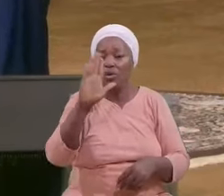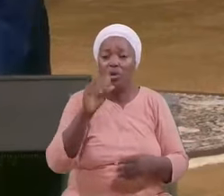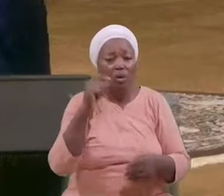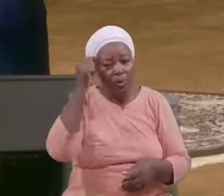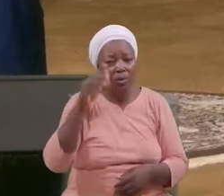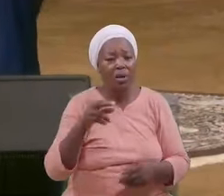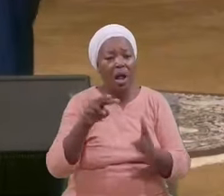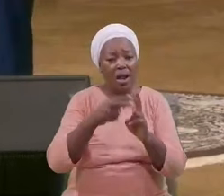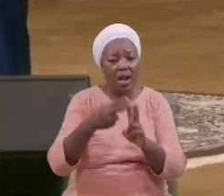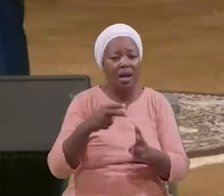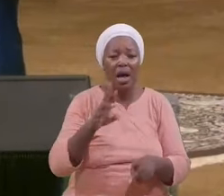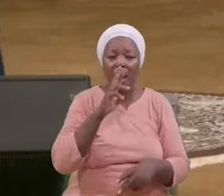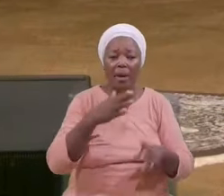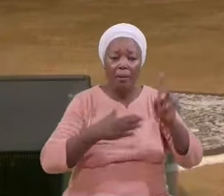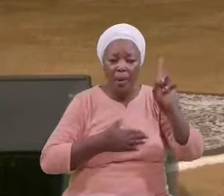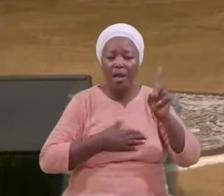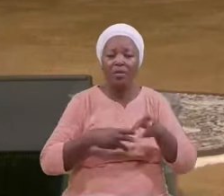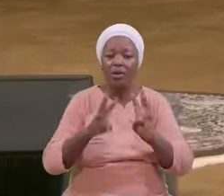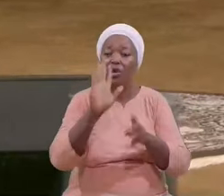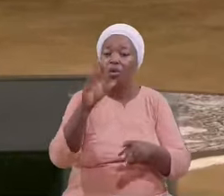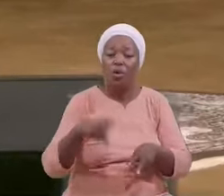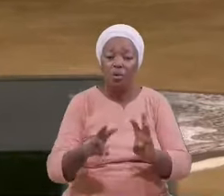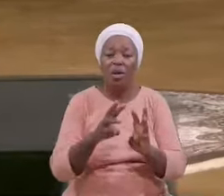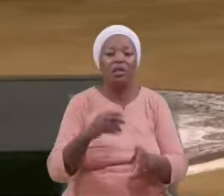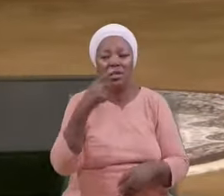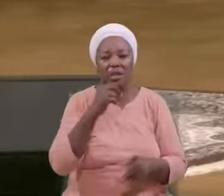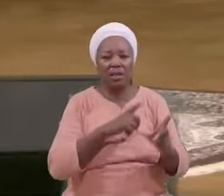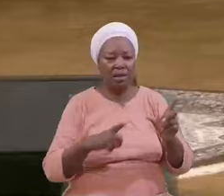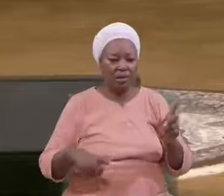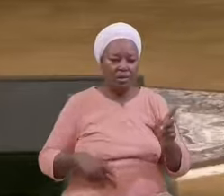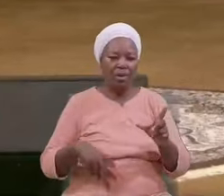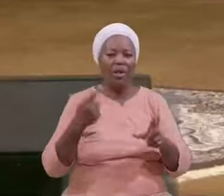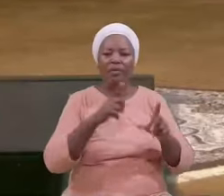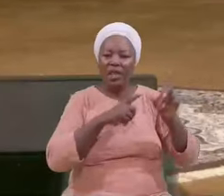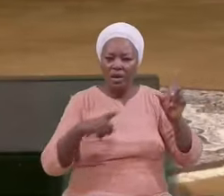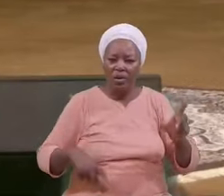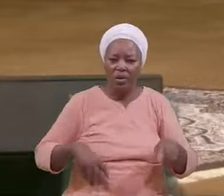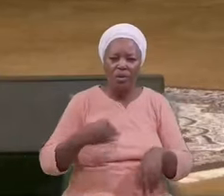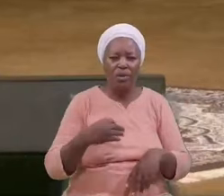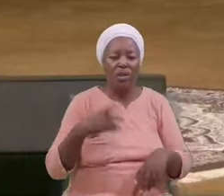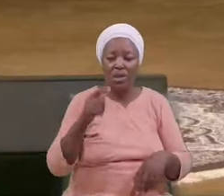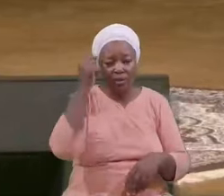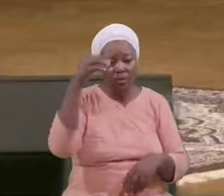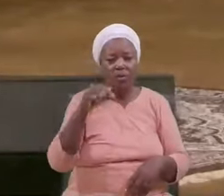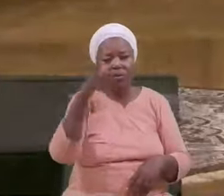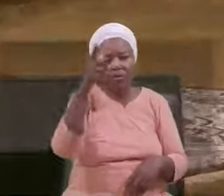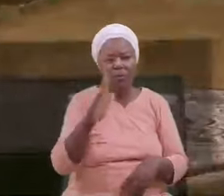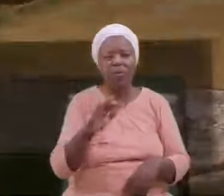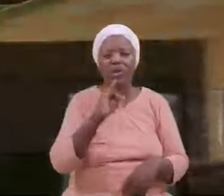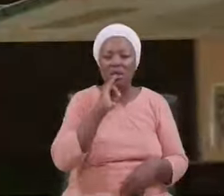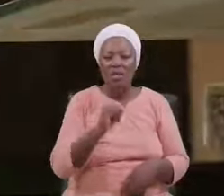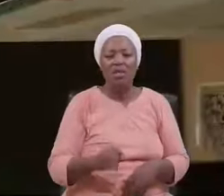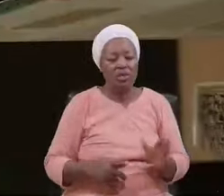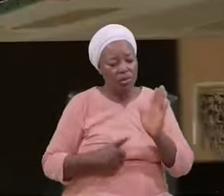ne sont pas vos voix, dit l'Éternel. Les pensées de Dieu